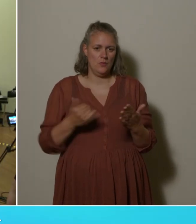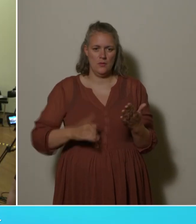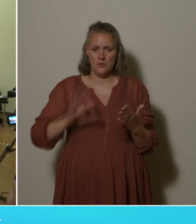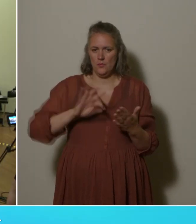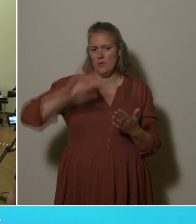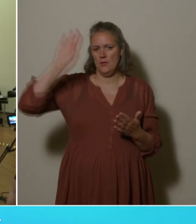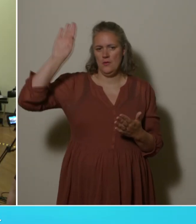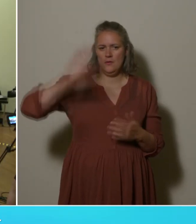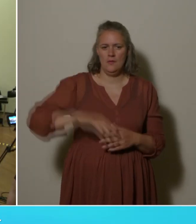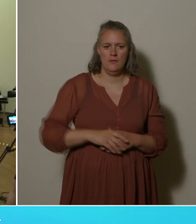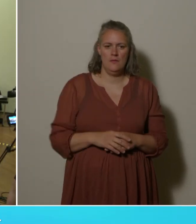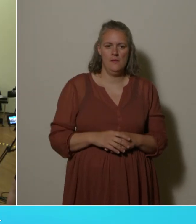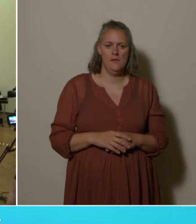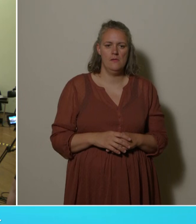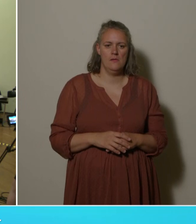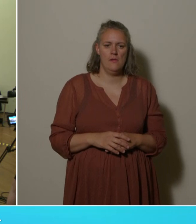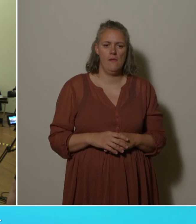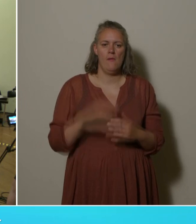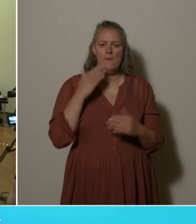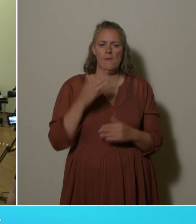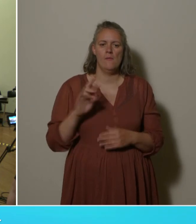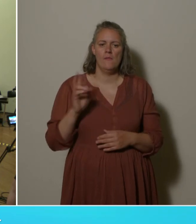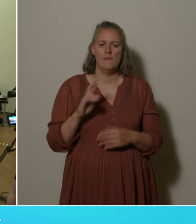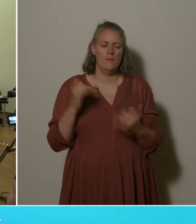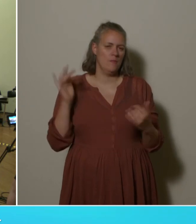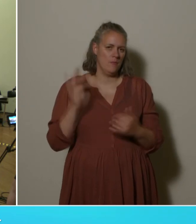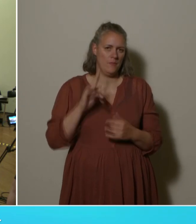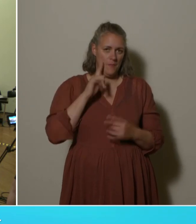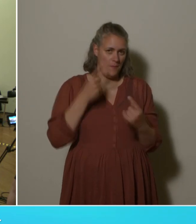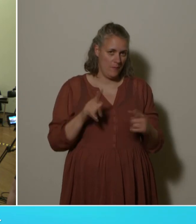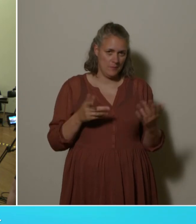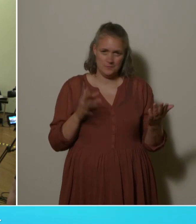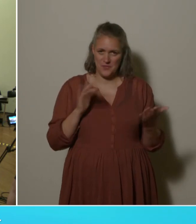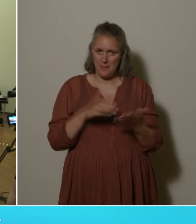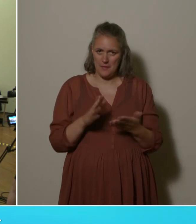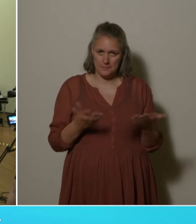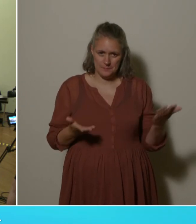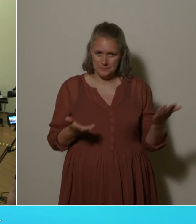das Handzeichen. Danke. Gibt es hierzu Gegenstimmen?